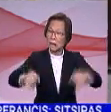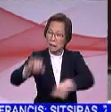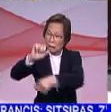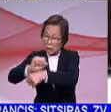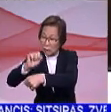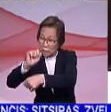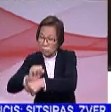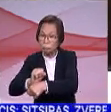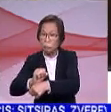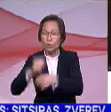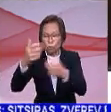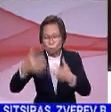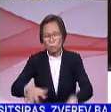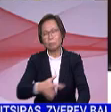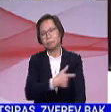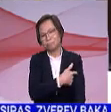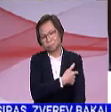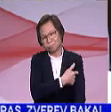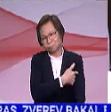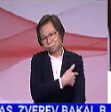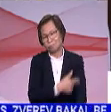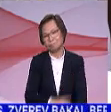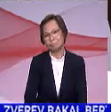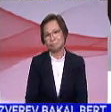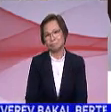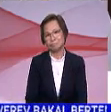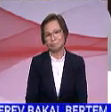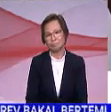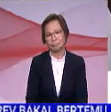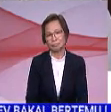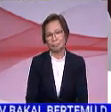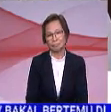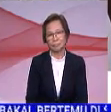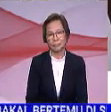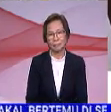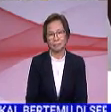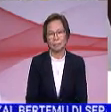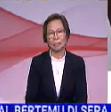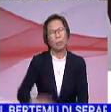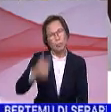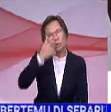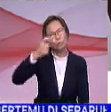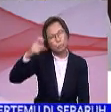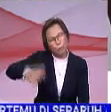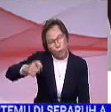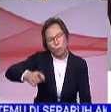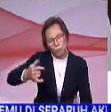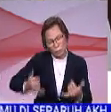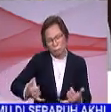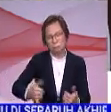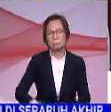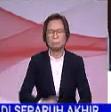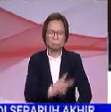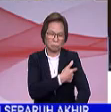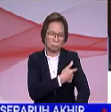kami telah di mesin megah berdasarkan kepada kepulauan semasa